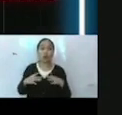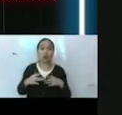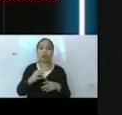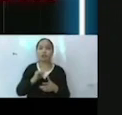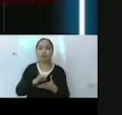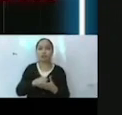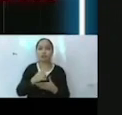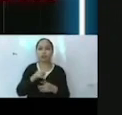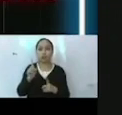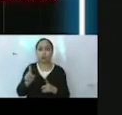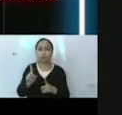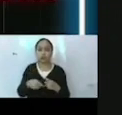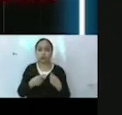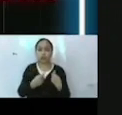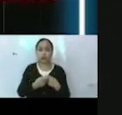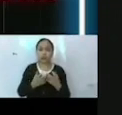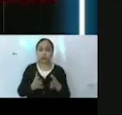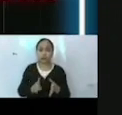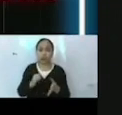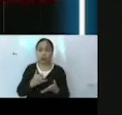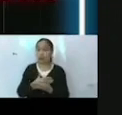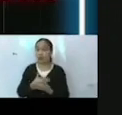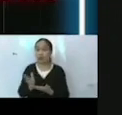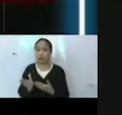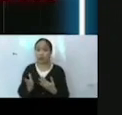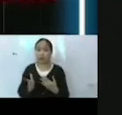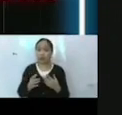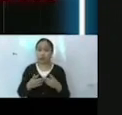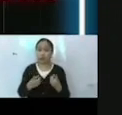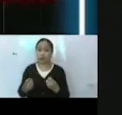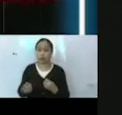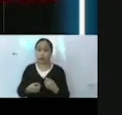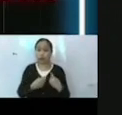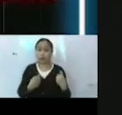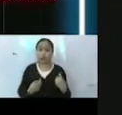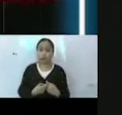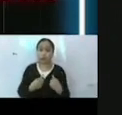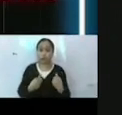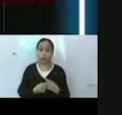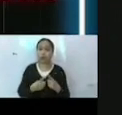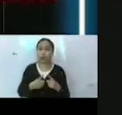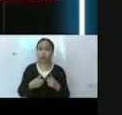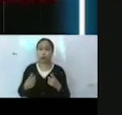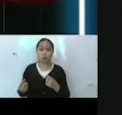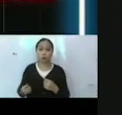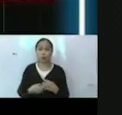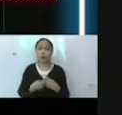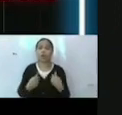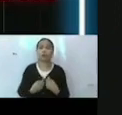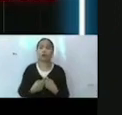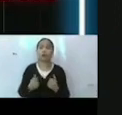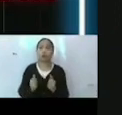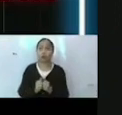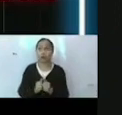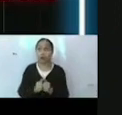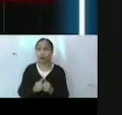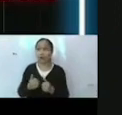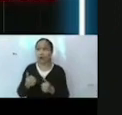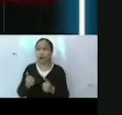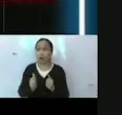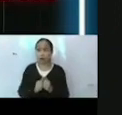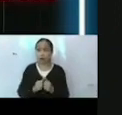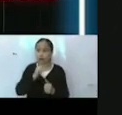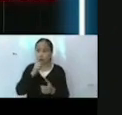sinner gumawa ng kasalanan, when a sinner is relaxed to commit sin with